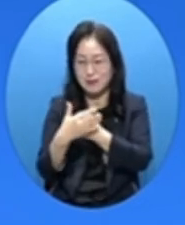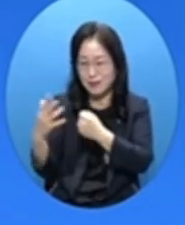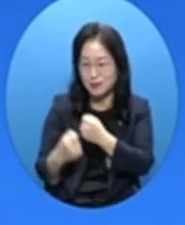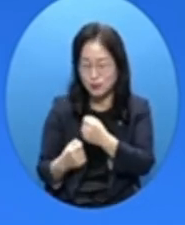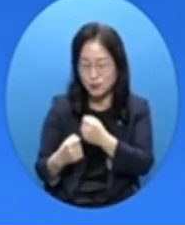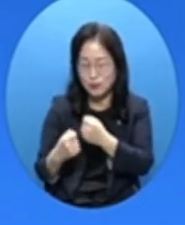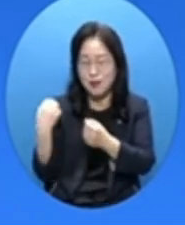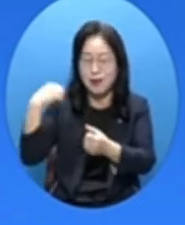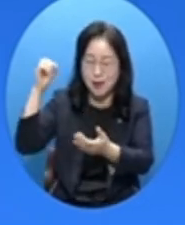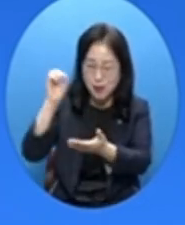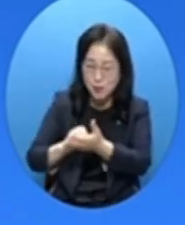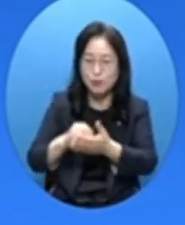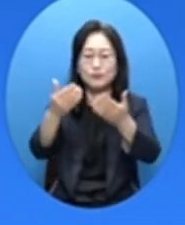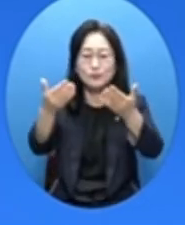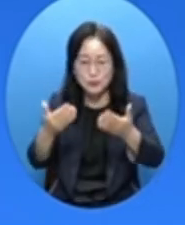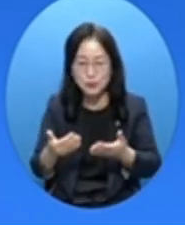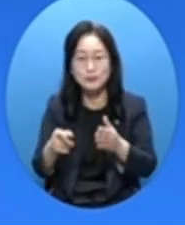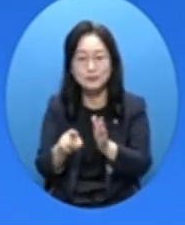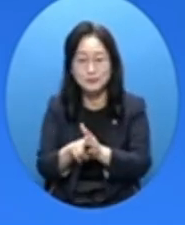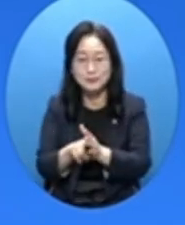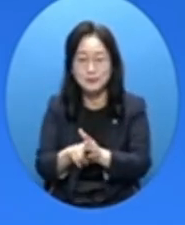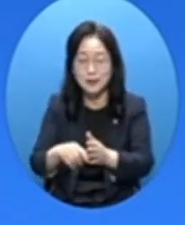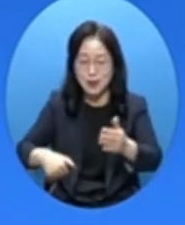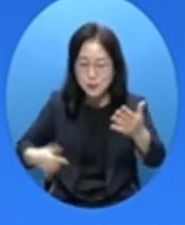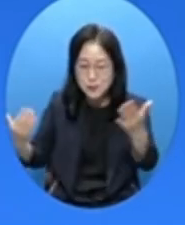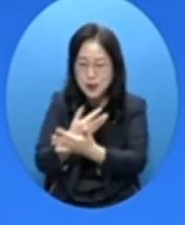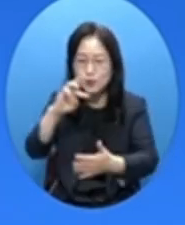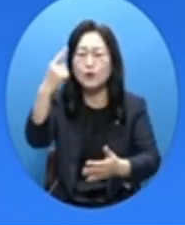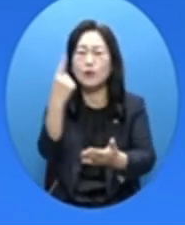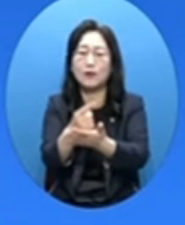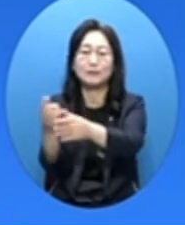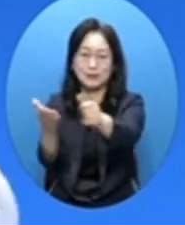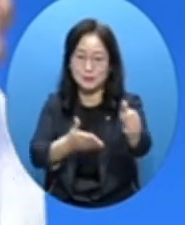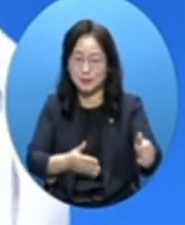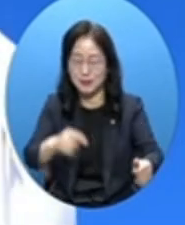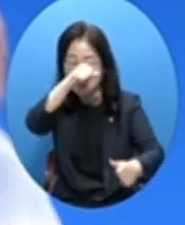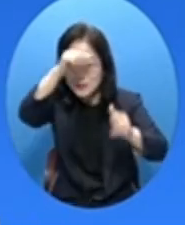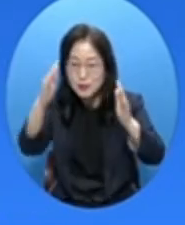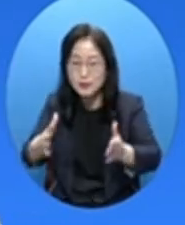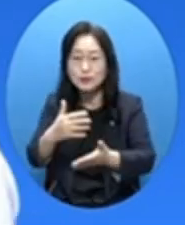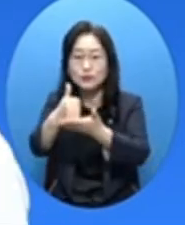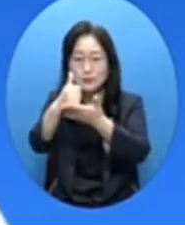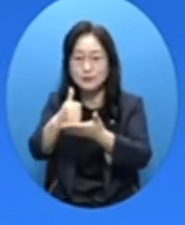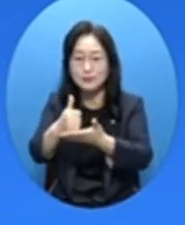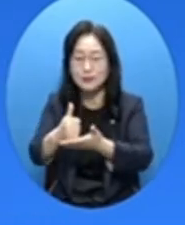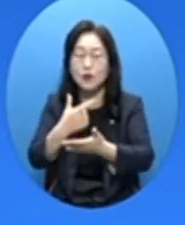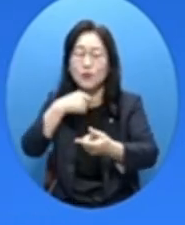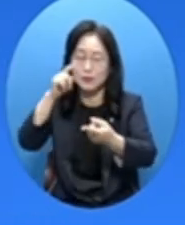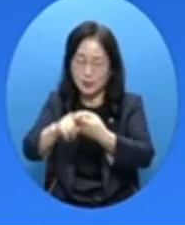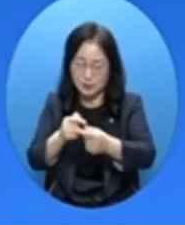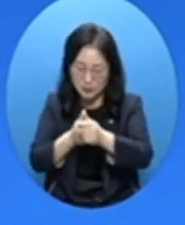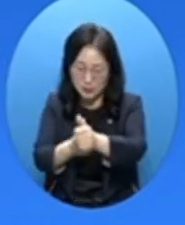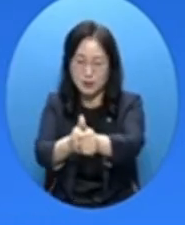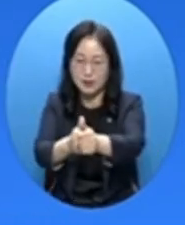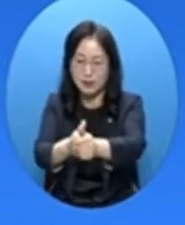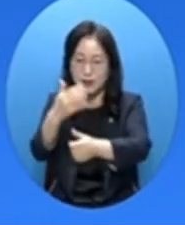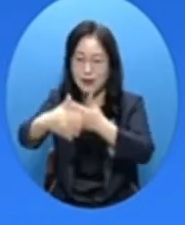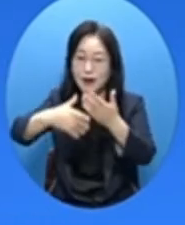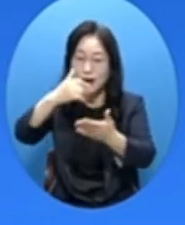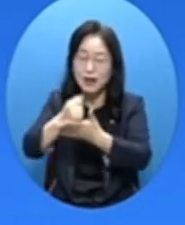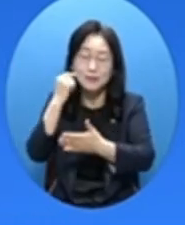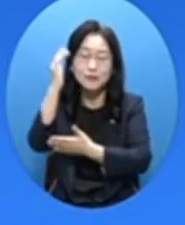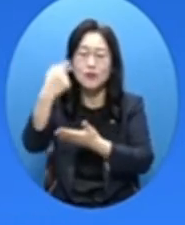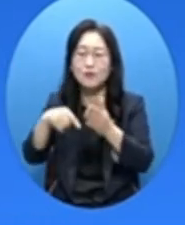예정하지 회복시켜 주시는 것입니다 회개하고 돌아오시기 바랍니다 한 평생 주님의 뜻을 따라 살아가면서 하나님의